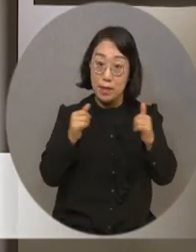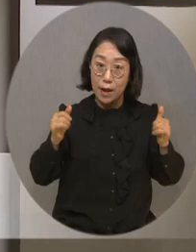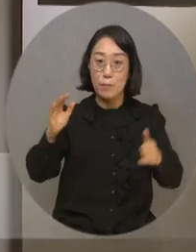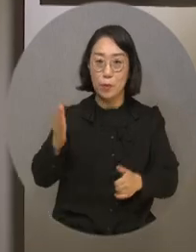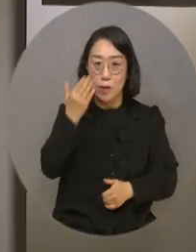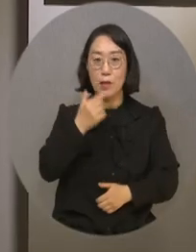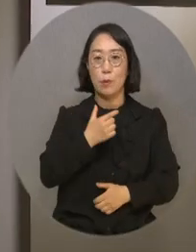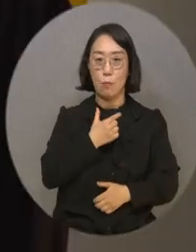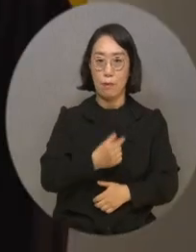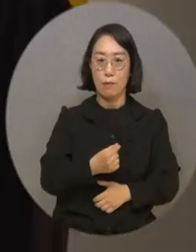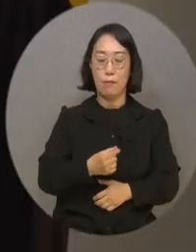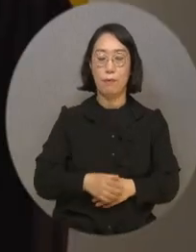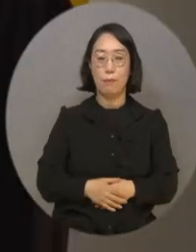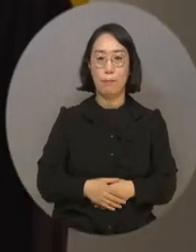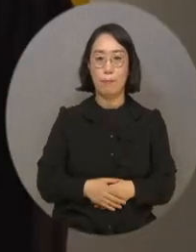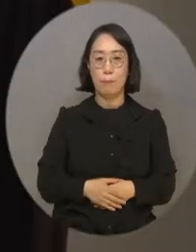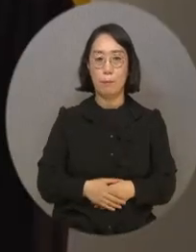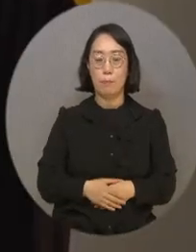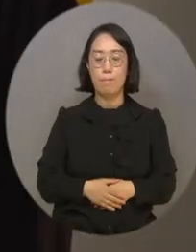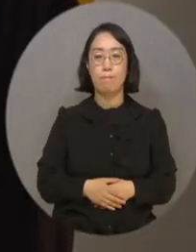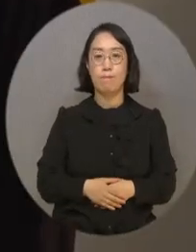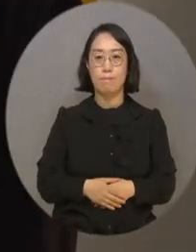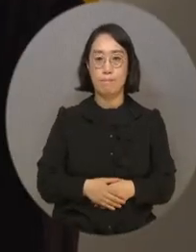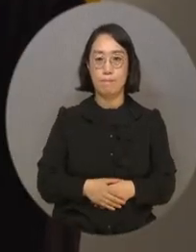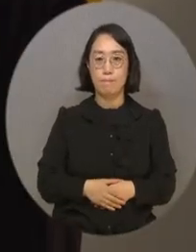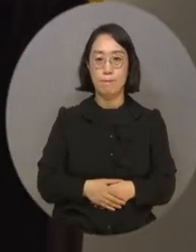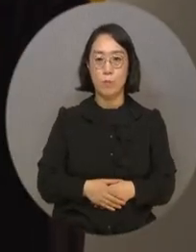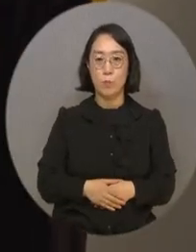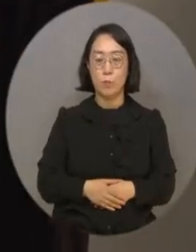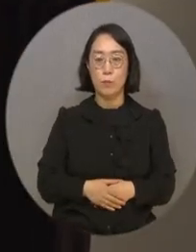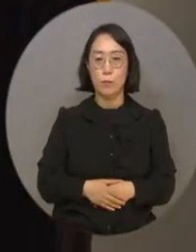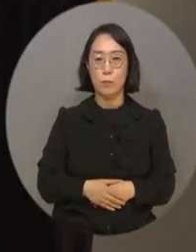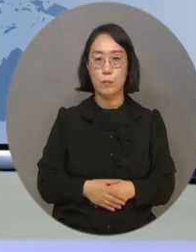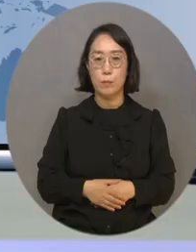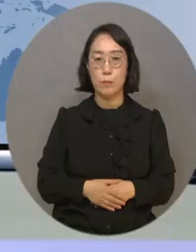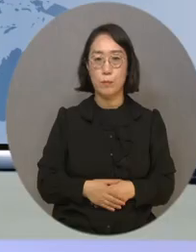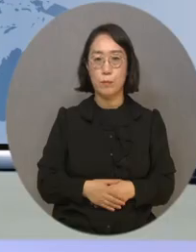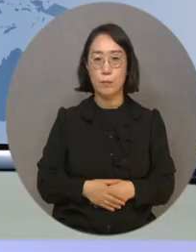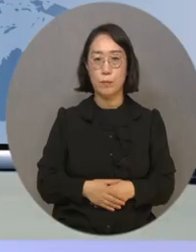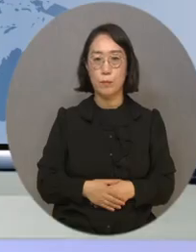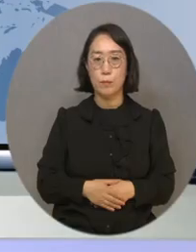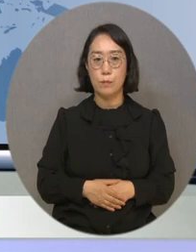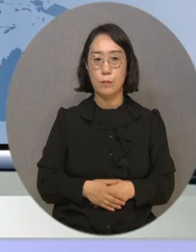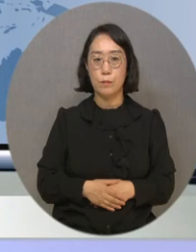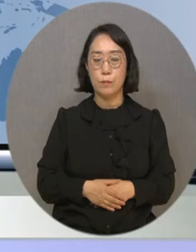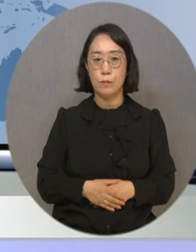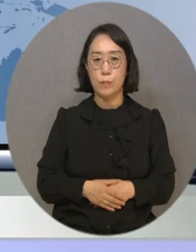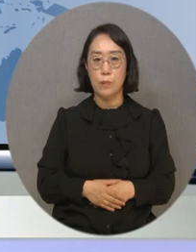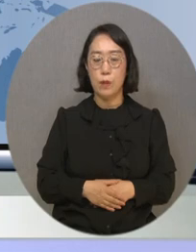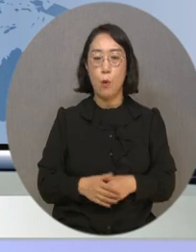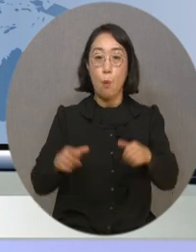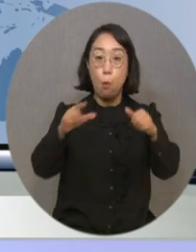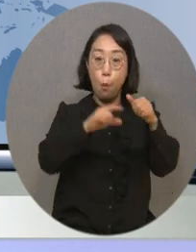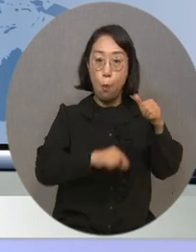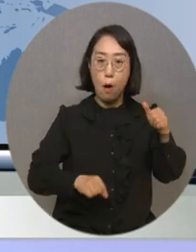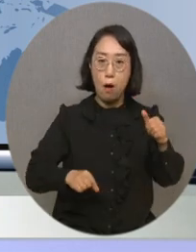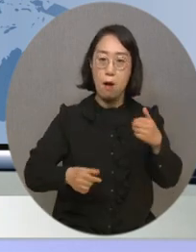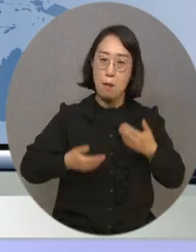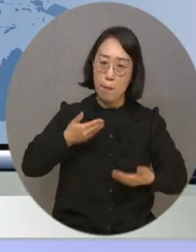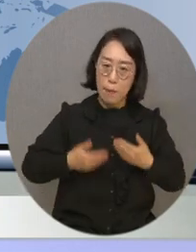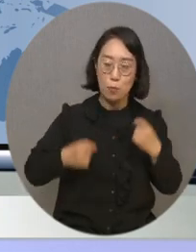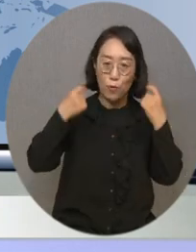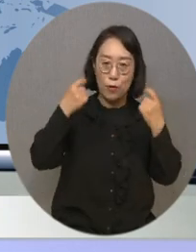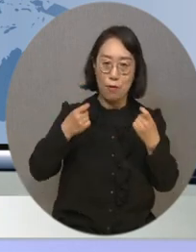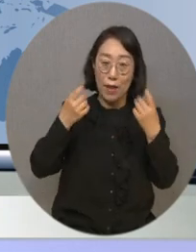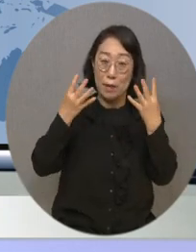됐으면 좋겠습니다. 복지TV 뉴스 이준호 기자입니다. 연휴와 행사가 많은 5월, 여행객들이